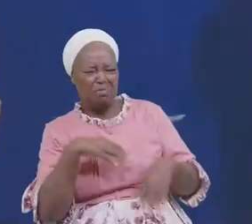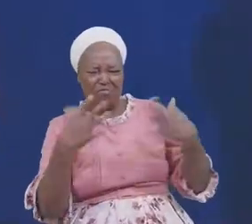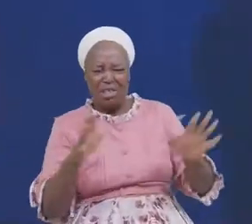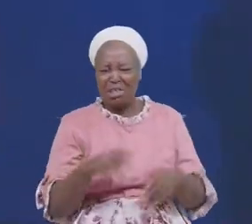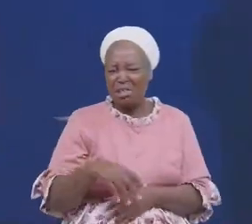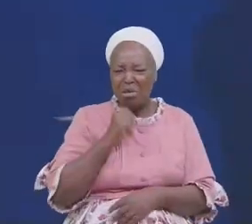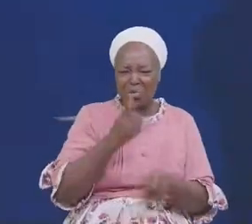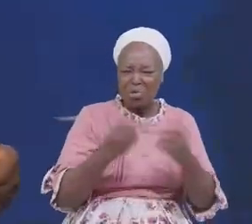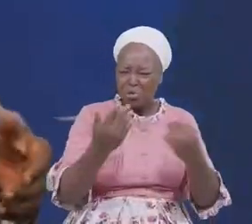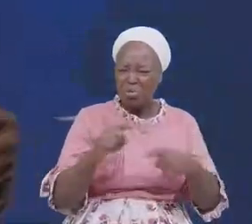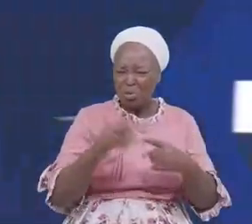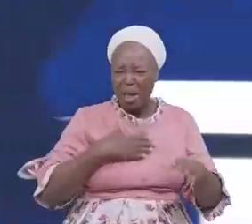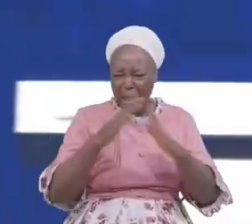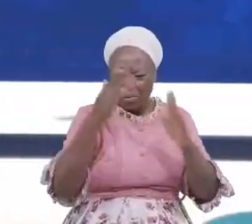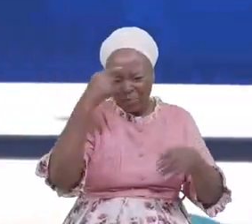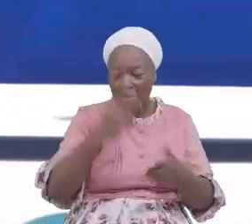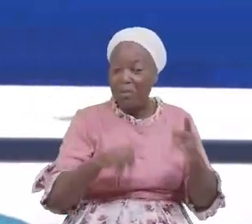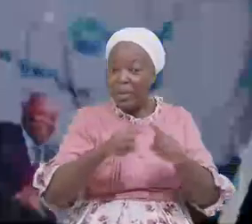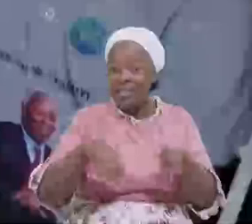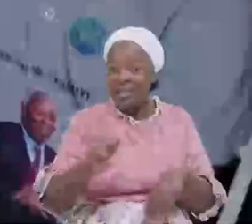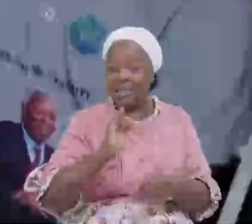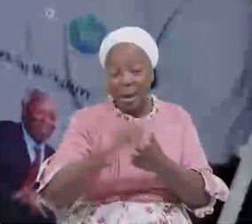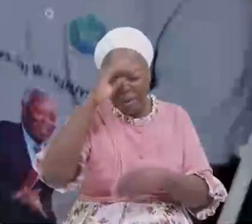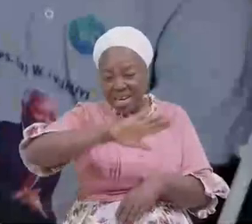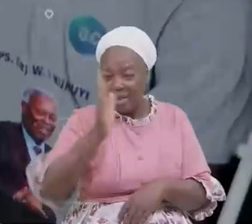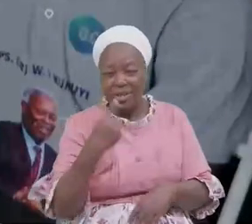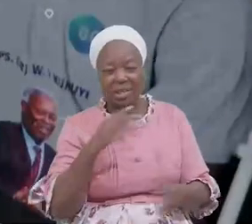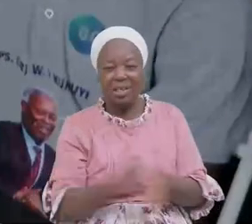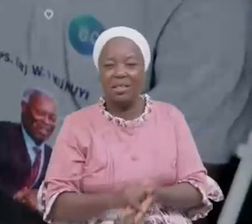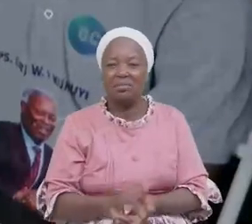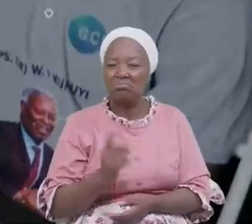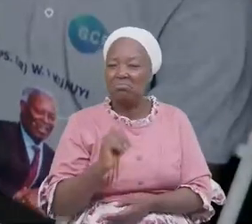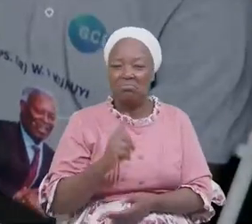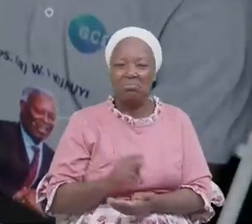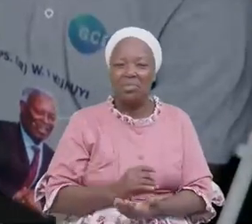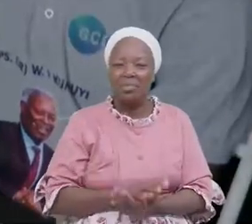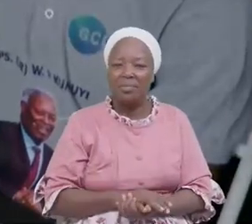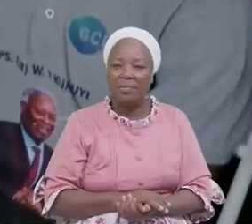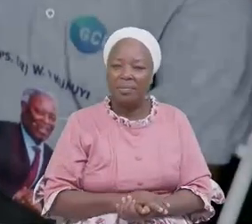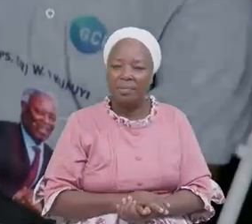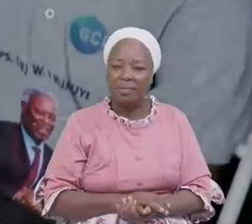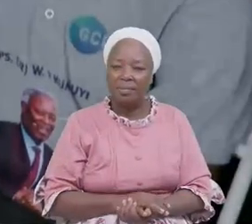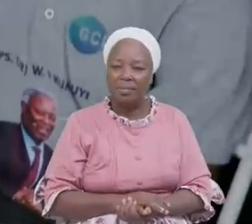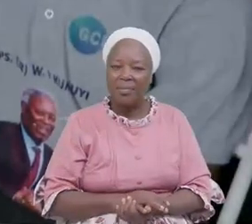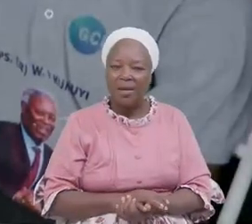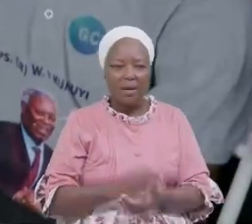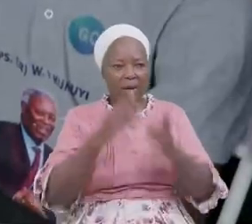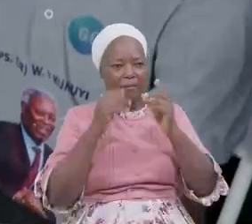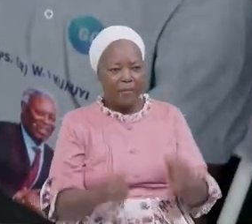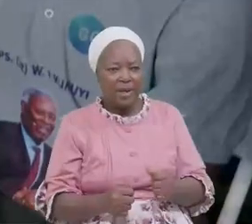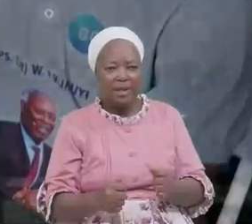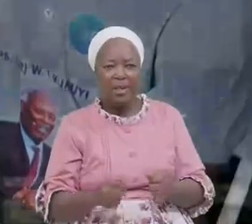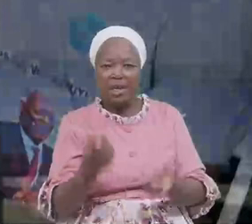L'homme n'a pas dit non, Jésus n'a pas voulu de venir chez moi. Bon, en fait, je ne voulais pas que grand chose de toi. Hein. Je voulais juste te voir et voir à quoi tu ressembles. Hâte-toi